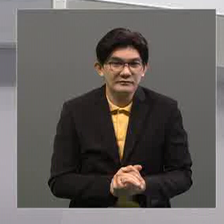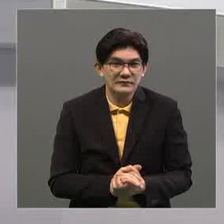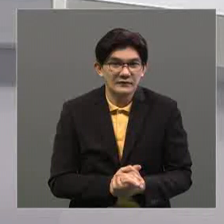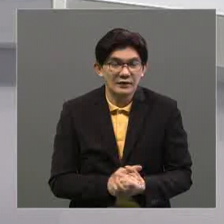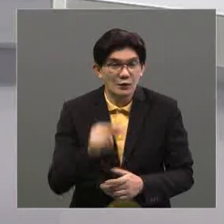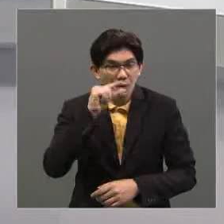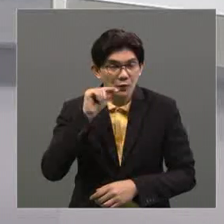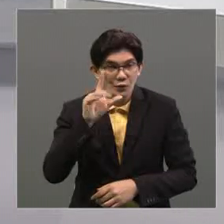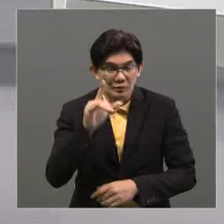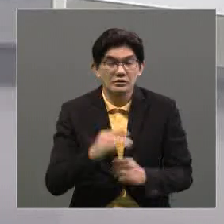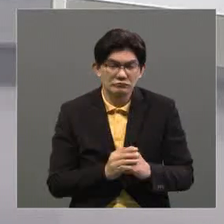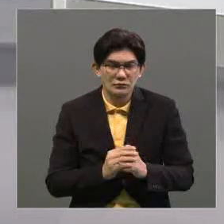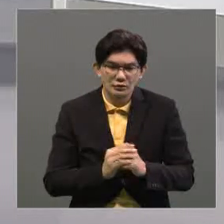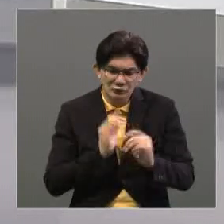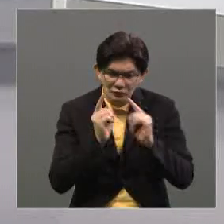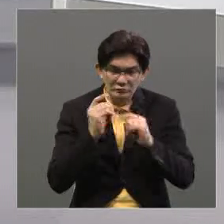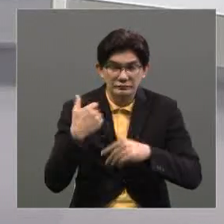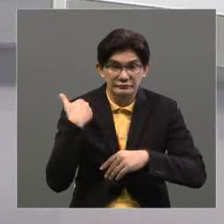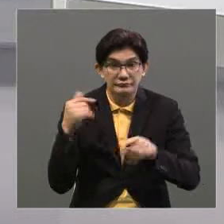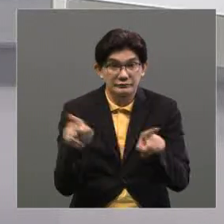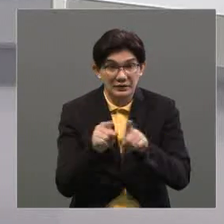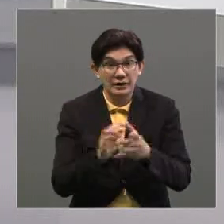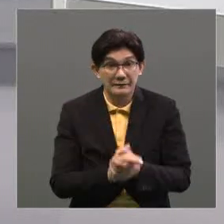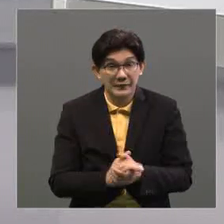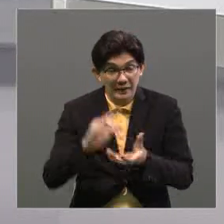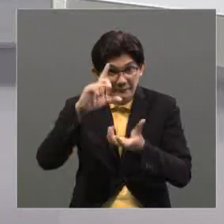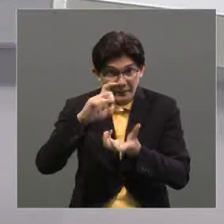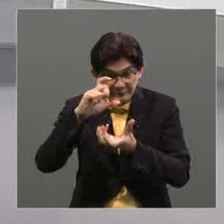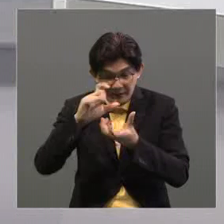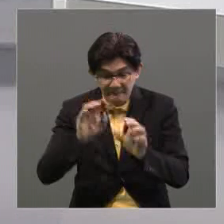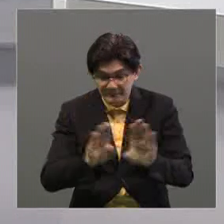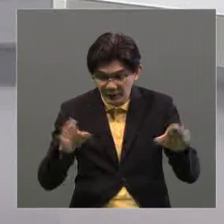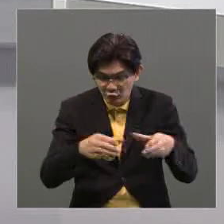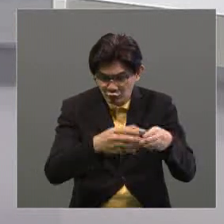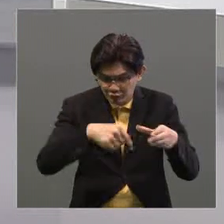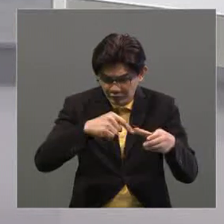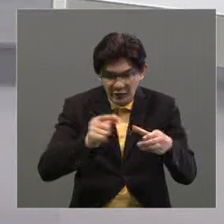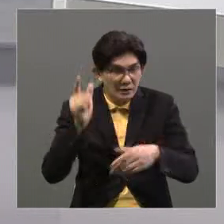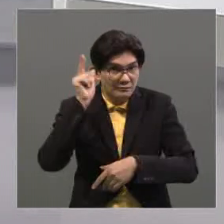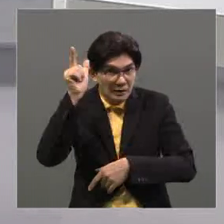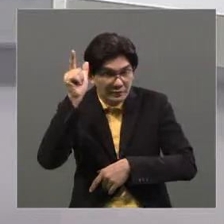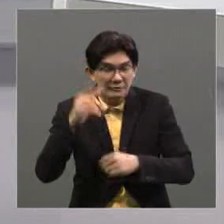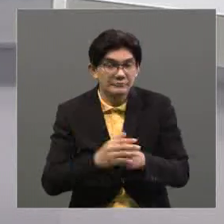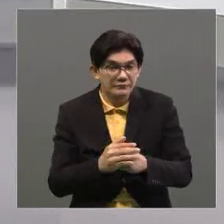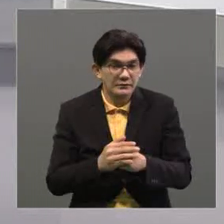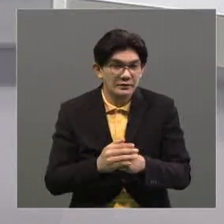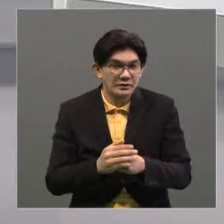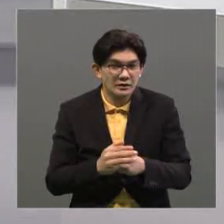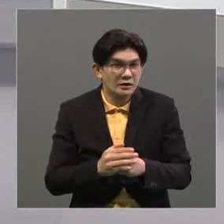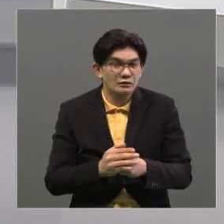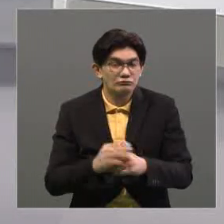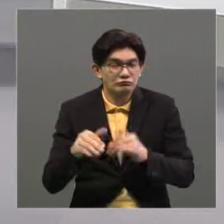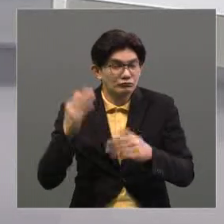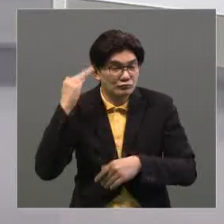ในการแถลงของคุณชูวิทย์เนี่ยเมื่อสักครู่เราก็ขึ้นภาพให้ดูด้วยนะครับม ัน มีการเปิดภาพถ่ายที่มีภาพหมู ่ ม ี คุณทักษิณมีคุณพายัพชินวัตรนะ